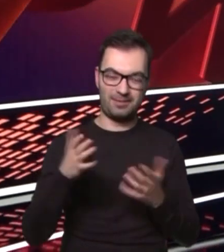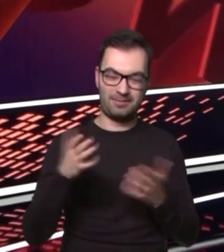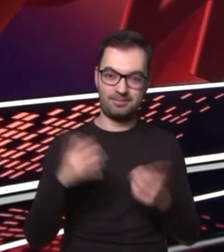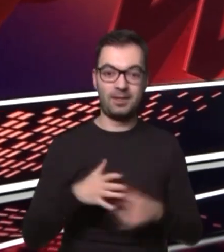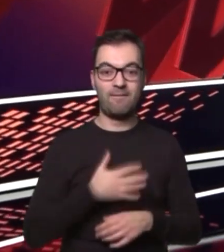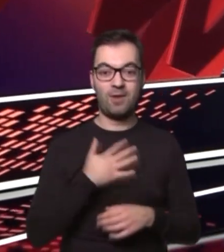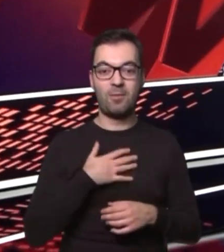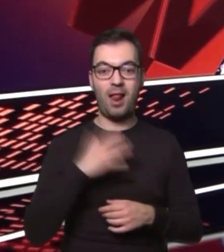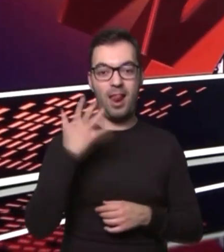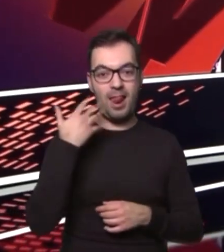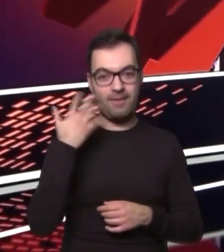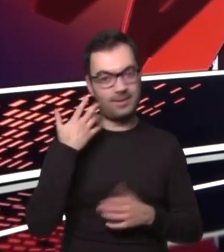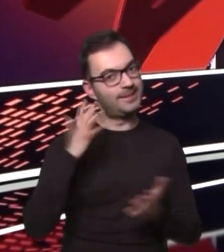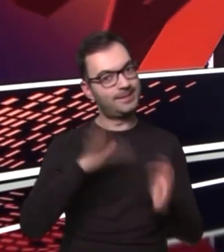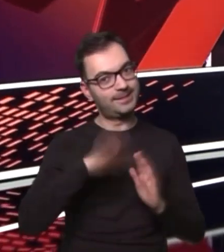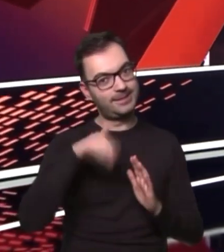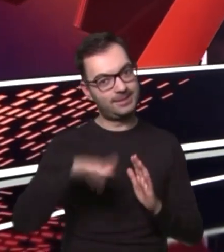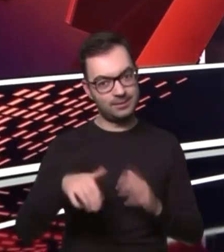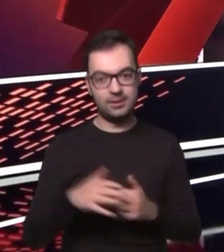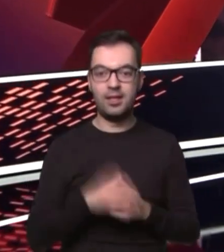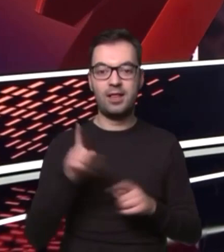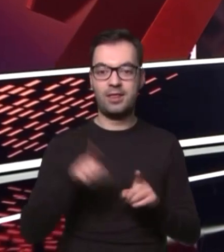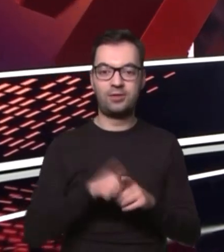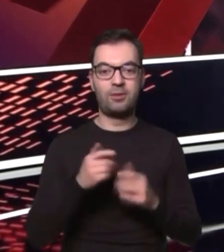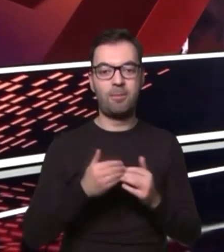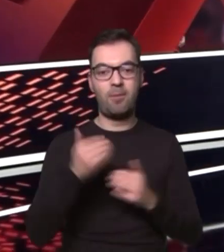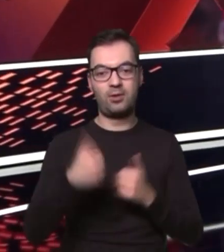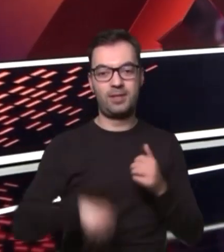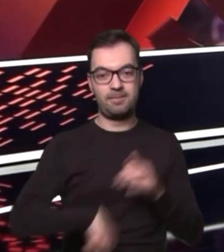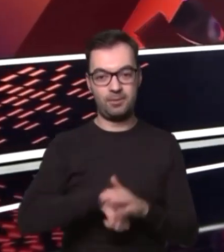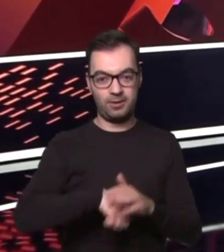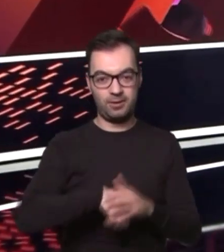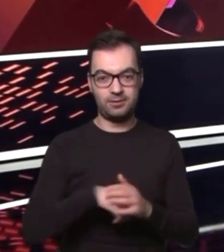formę Roberta Lewandowskiego i sprawy pozapiłkarskie.